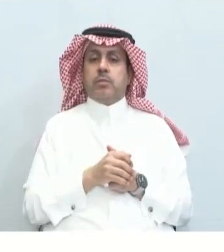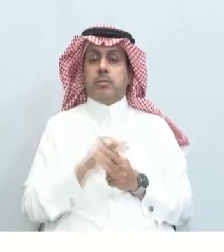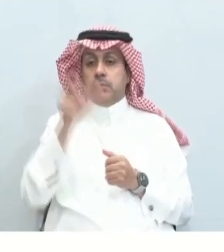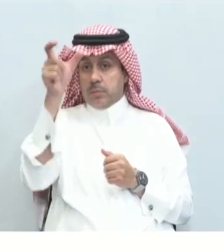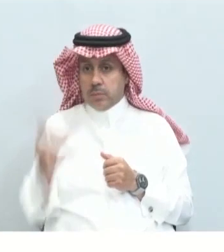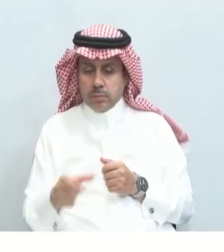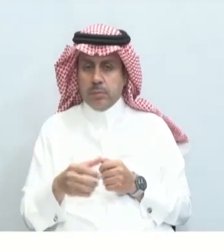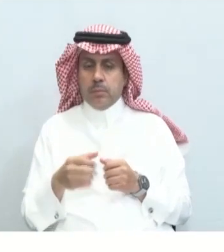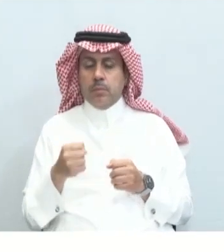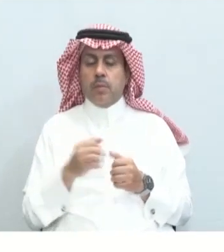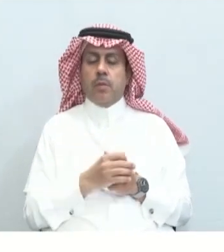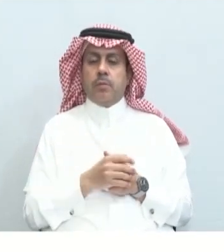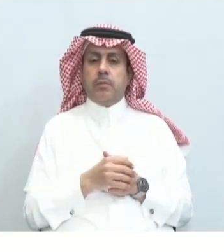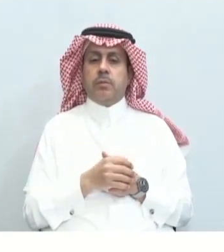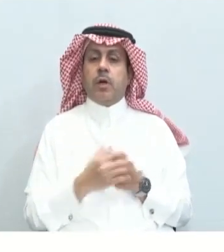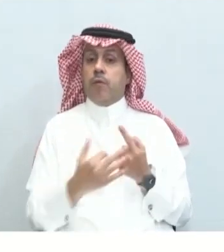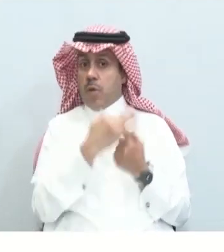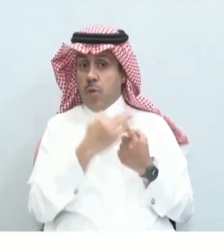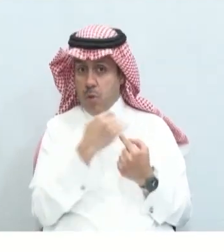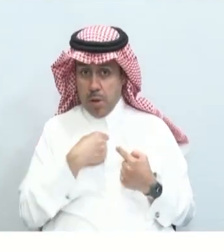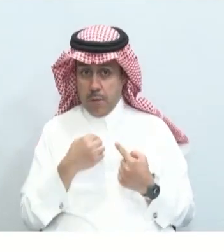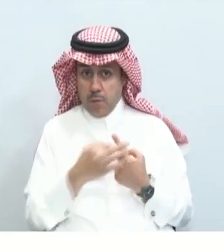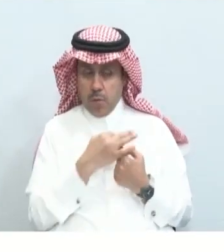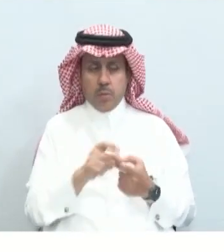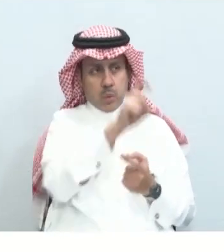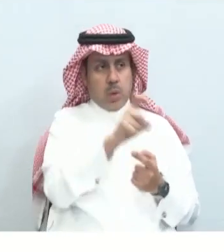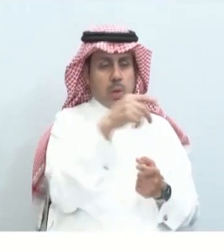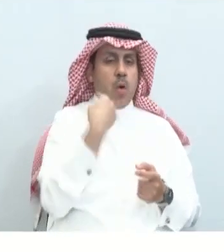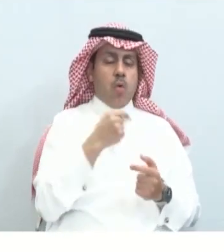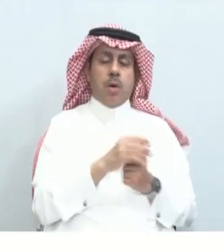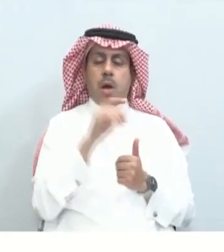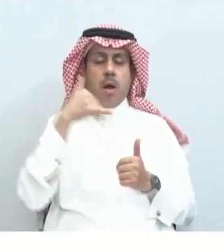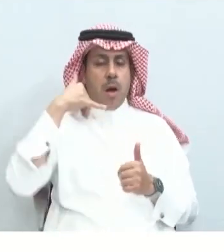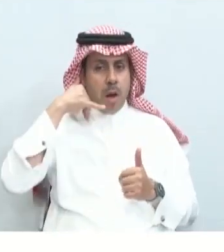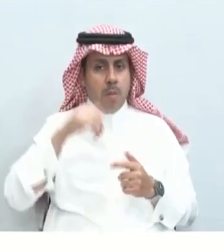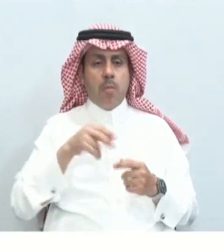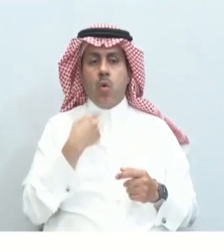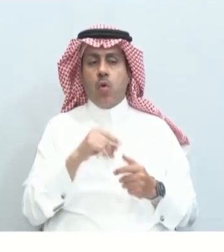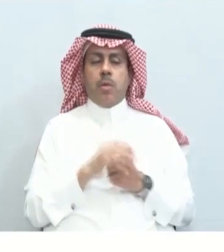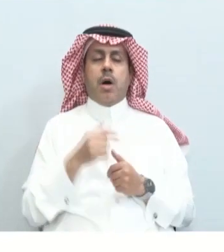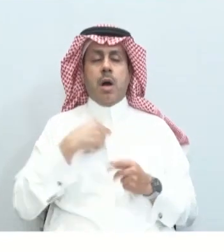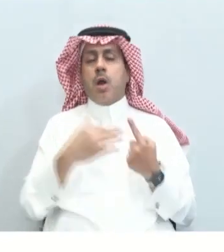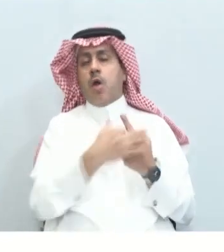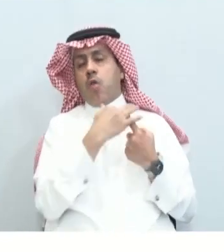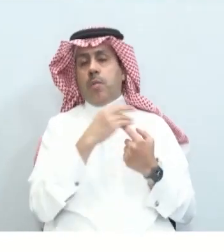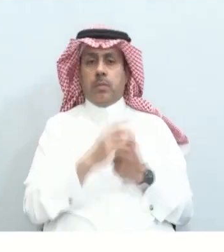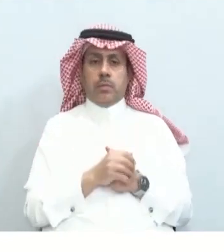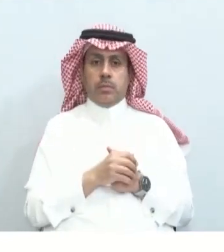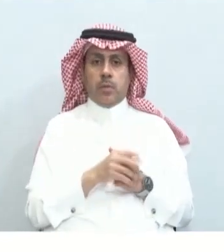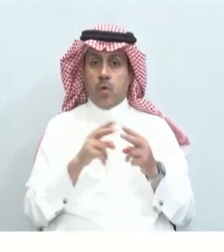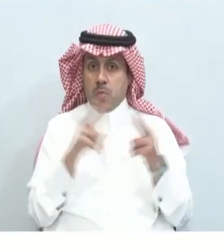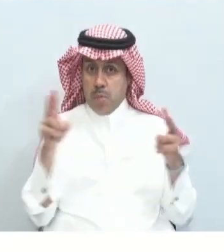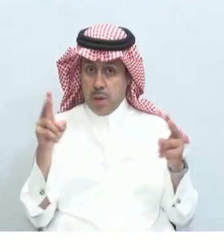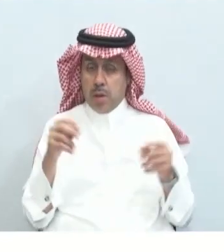من تلك القرارات المختصه في المملكه العربيه السعوديه فبينا ما هو طبيعه القانون العام وطبيعه